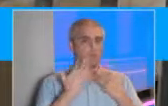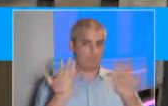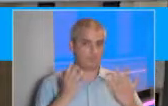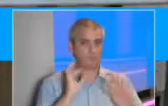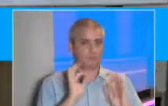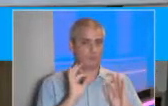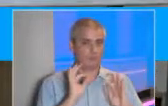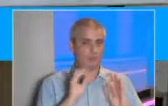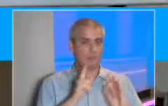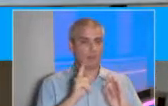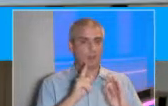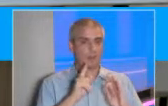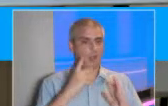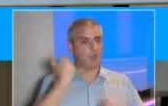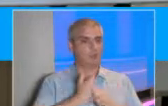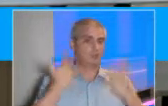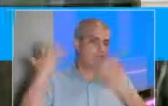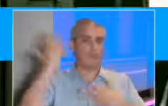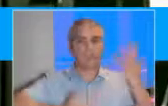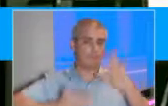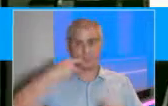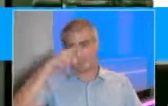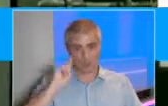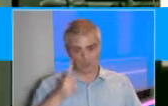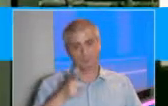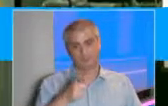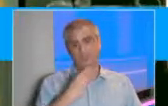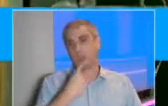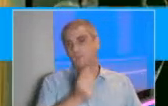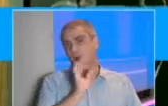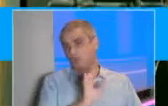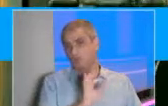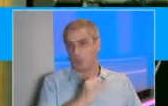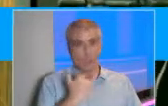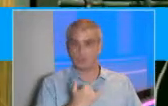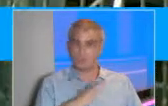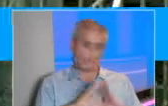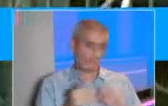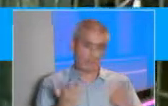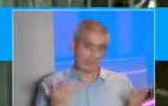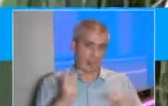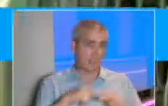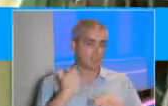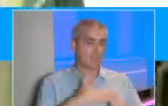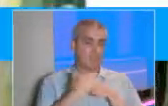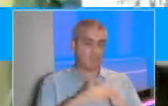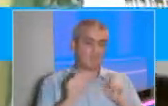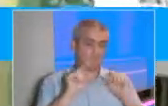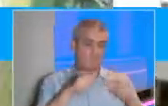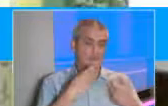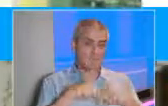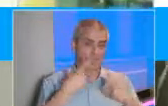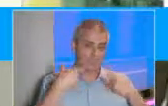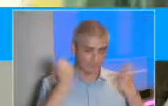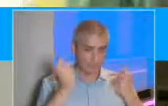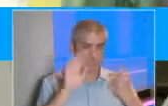כדי לא לזרוע פאניקה בעיני ההורים, זה לפחות האמירות שלו. היום בכלל, אחרי שסוף סוף הגיע לוועדת